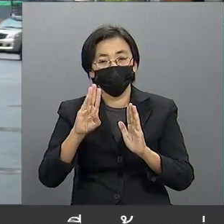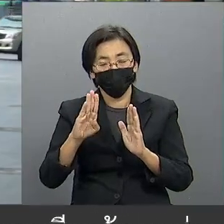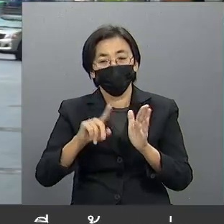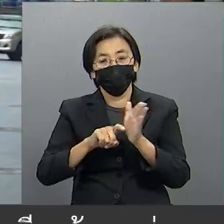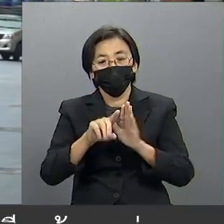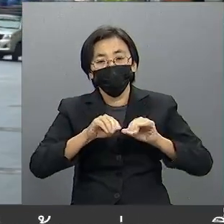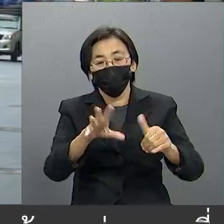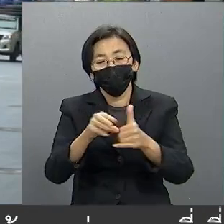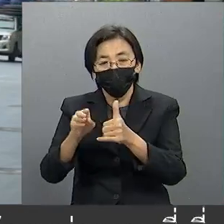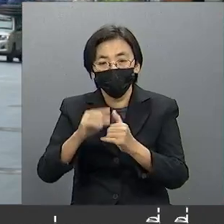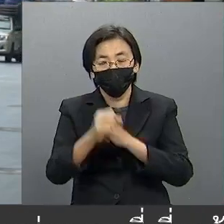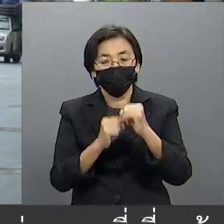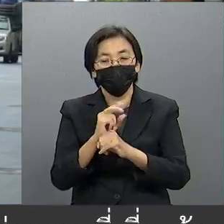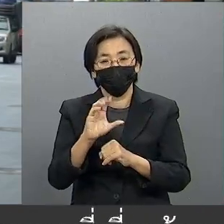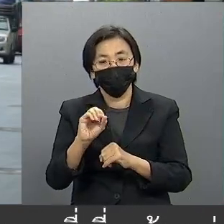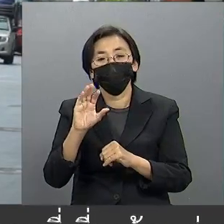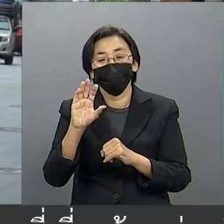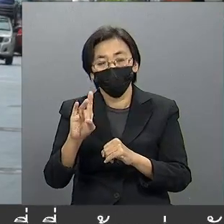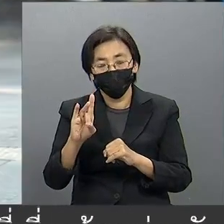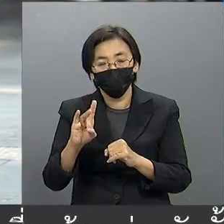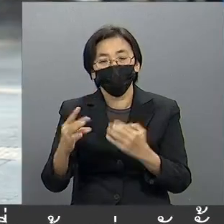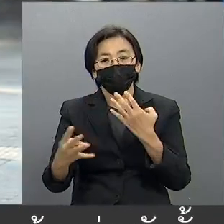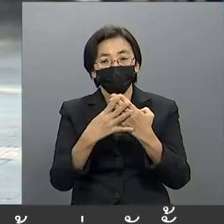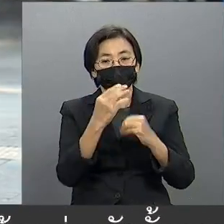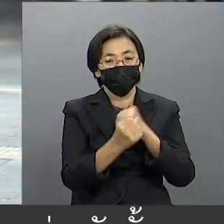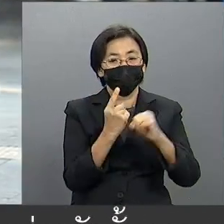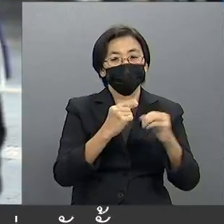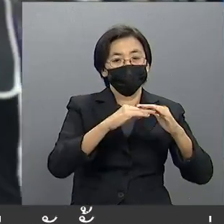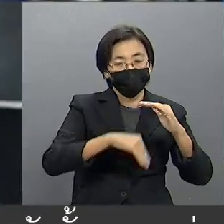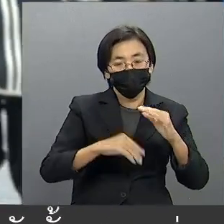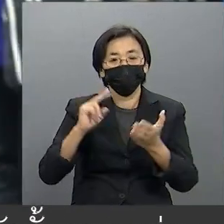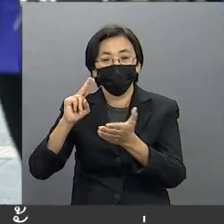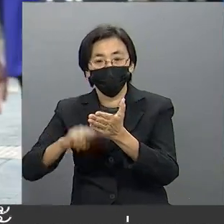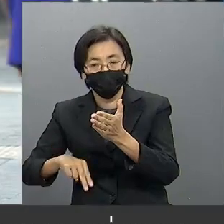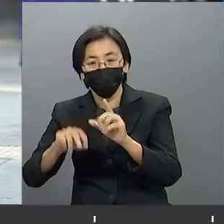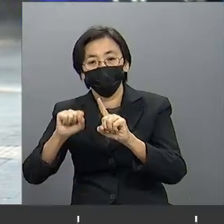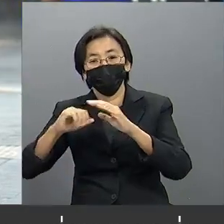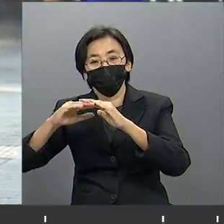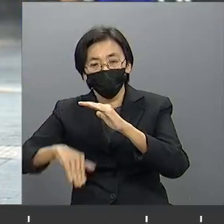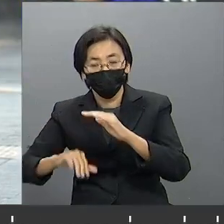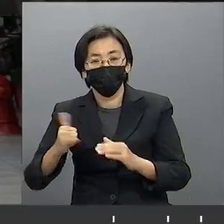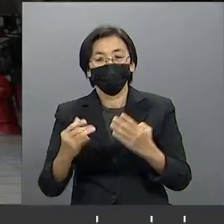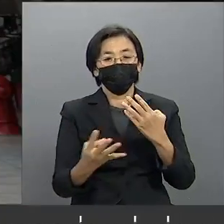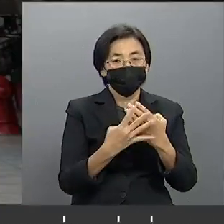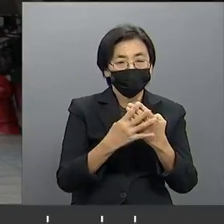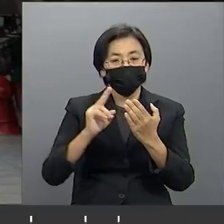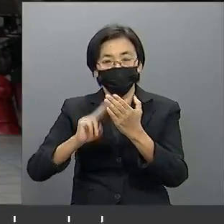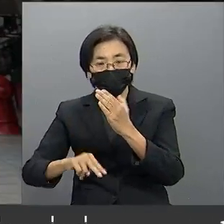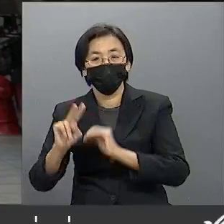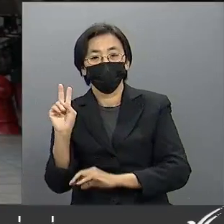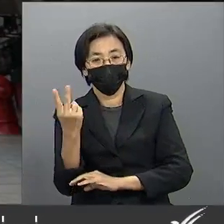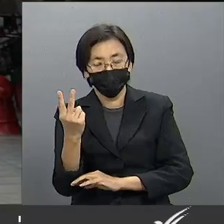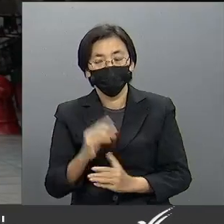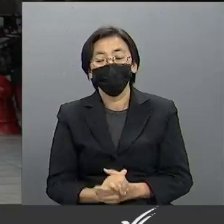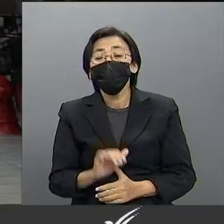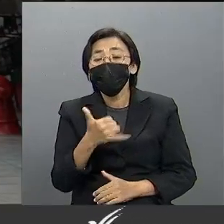2558ต้องระวางโทษจำคุกไม่เกินหนึ่งปีหรือปรับไม่เกินหนึ่งแสนบาทหรือทั้งจำทั้งปรับค่ะและอาจมีความผิด